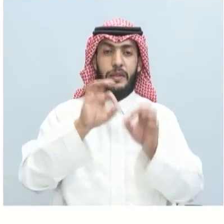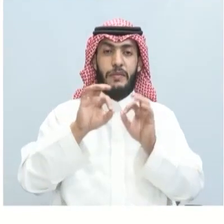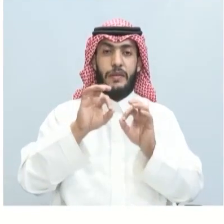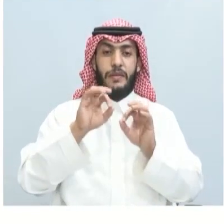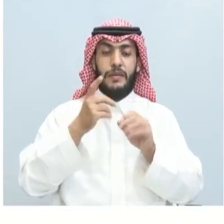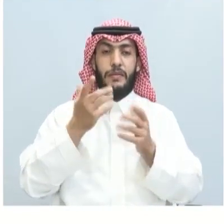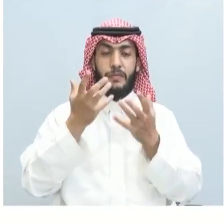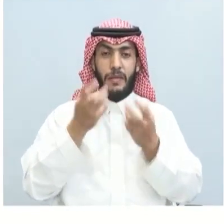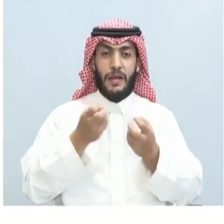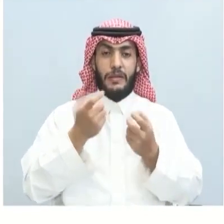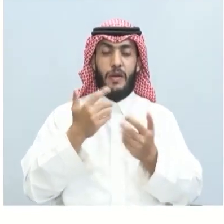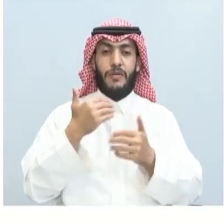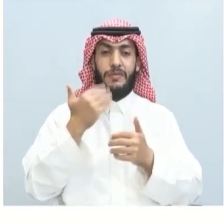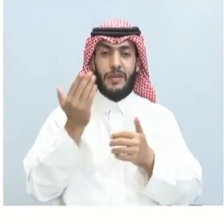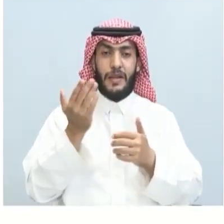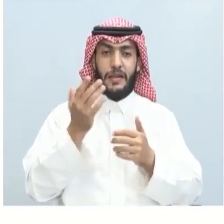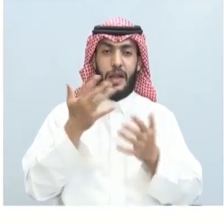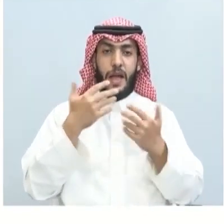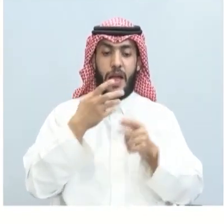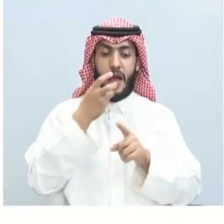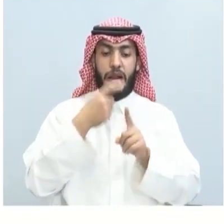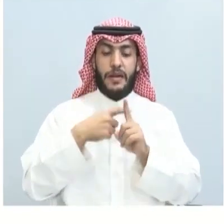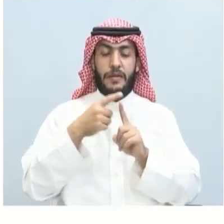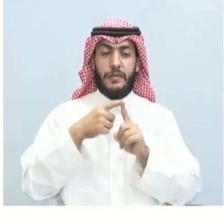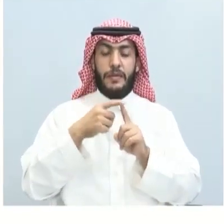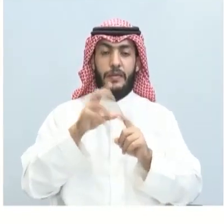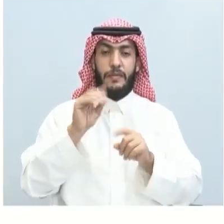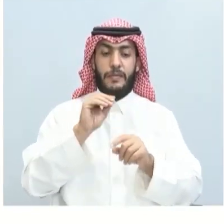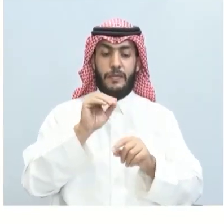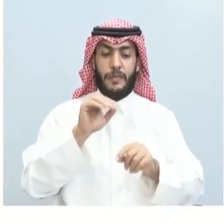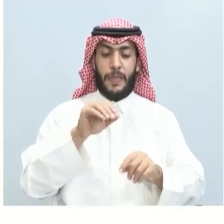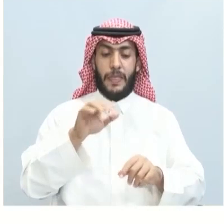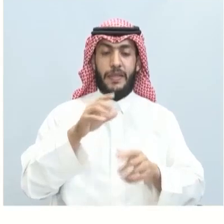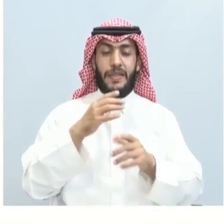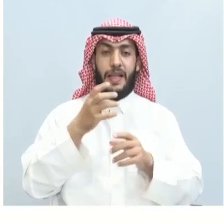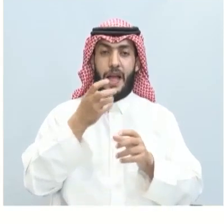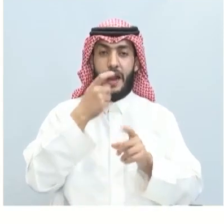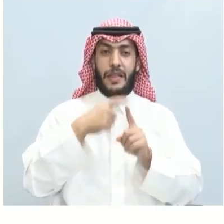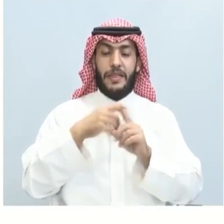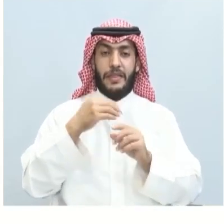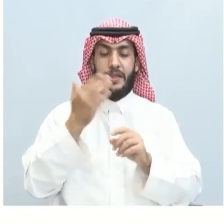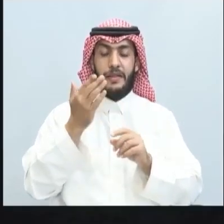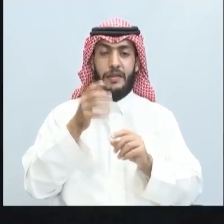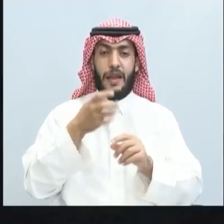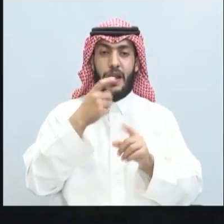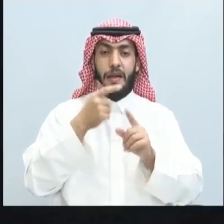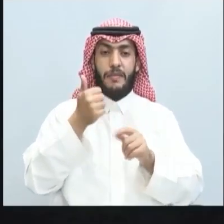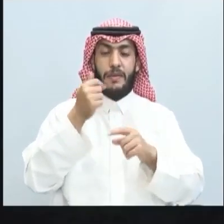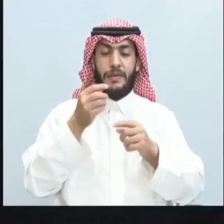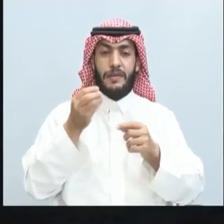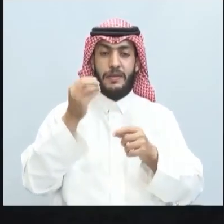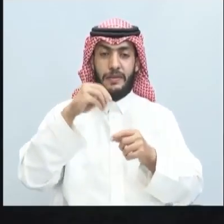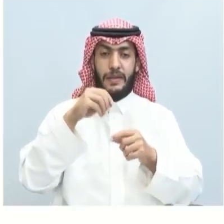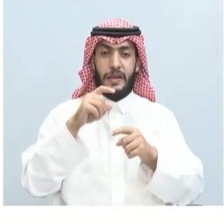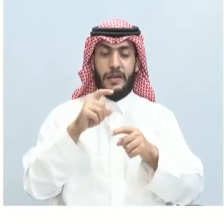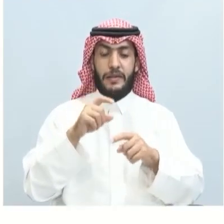اما مصله للحراره او طارده للحراره في هذا التفاعل مثلا هنا التفاعل طارد اذا يمكن اعتبار الحراره الناتج